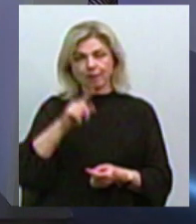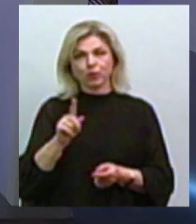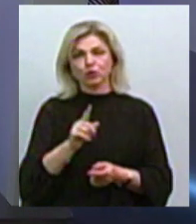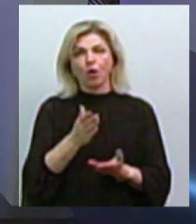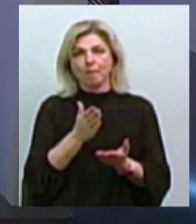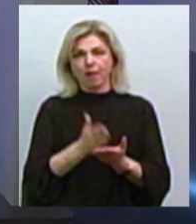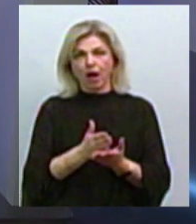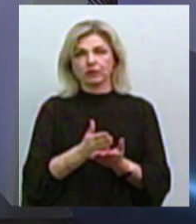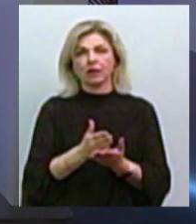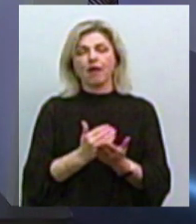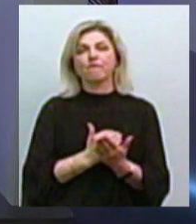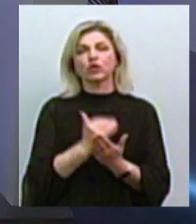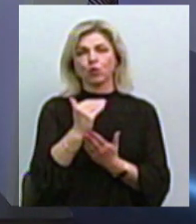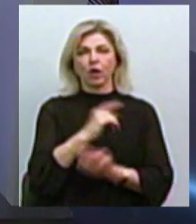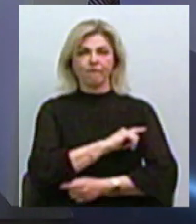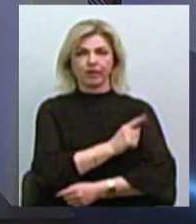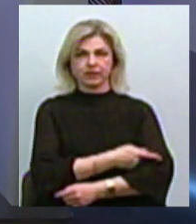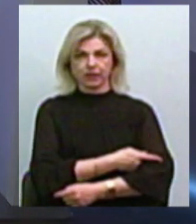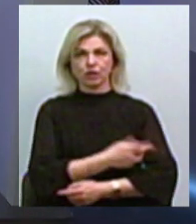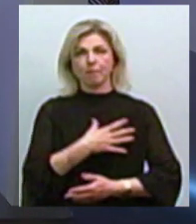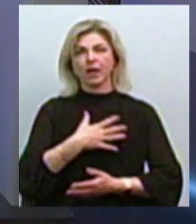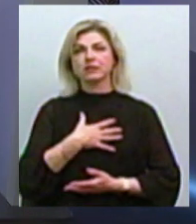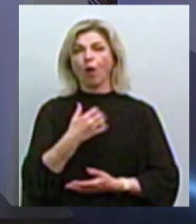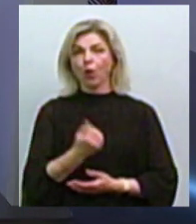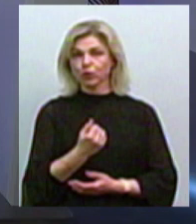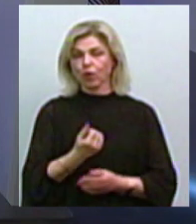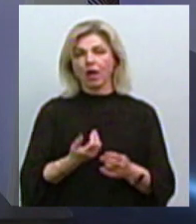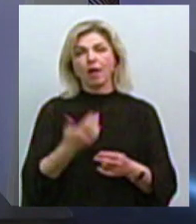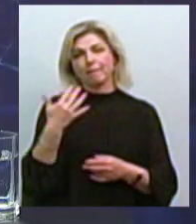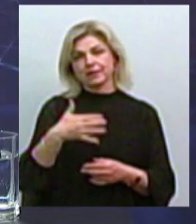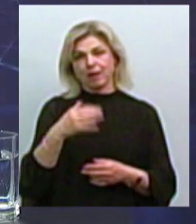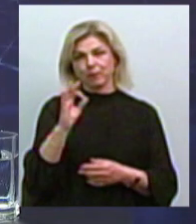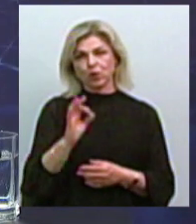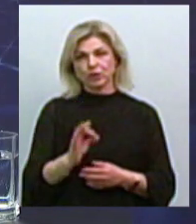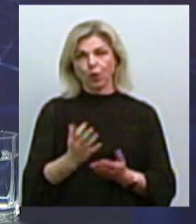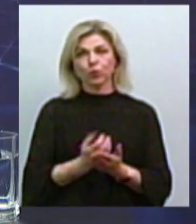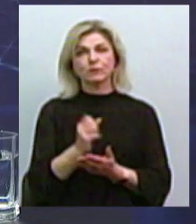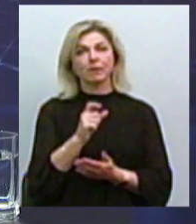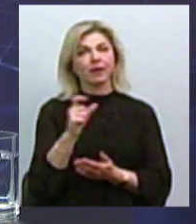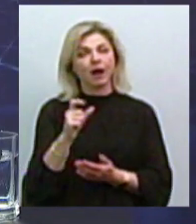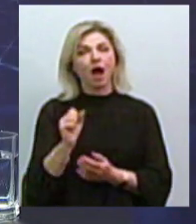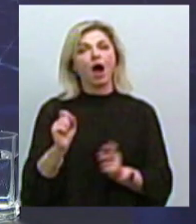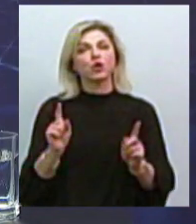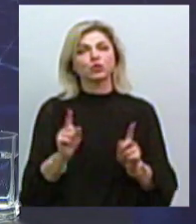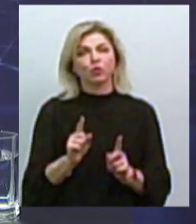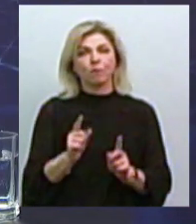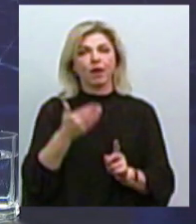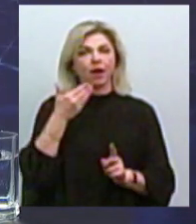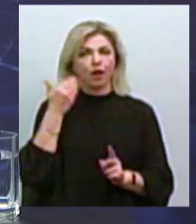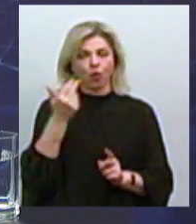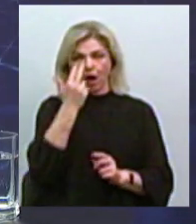високі фізичні якості, бути загартованим – це 50% успіху. Так? А для того, щоб